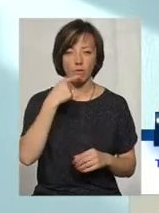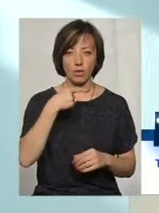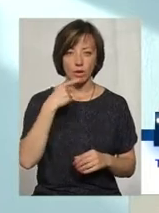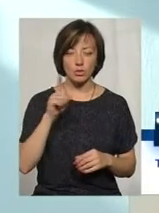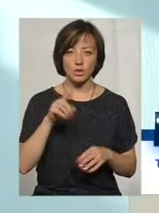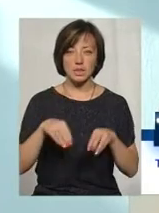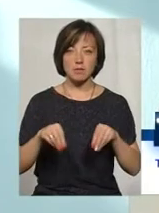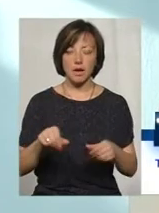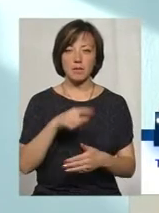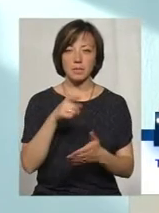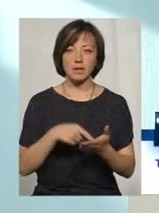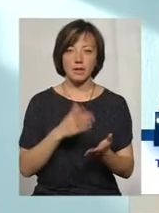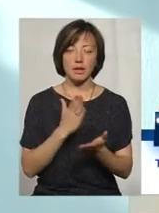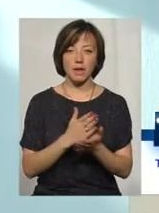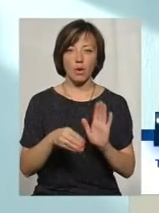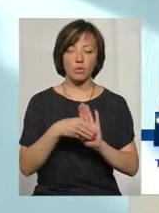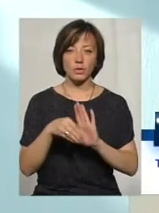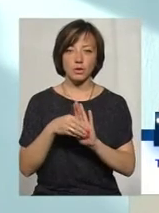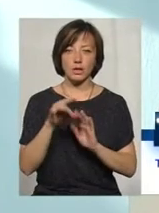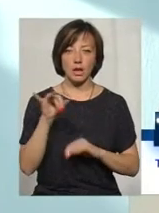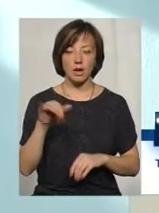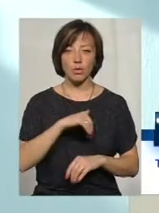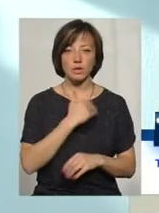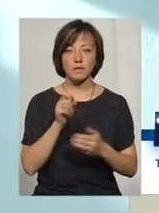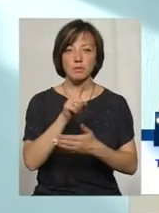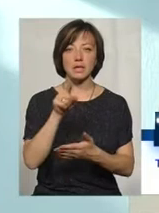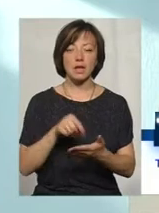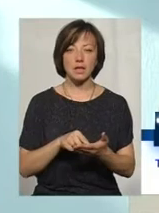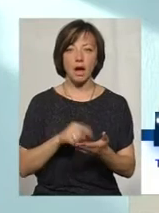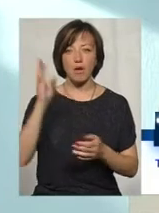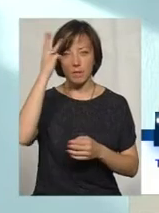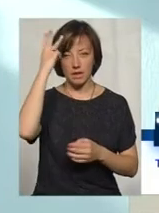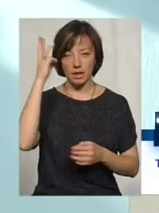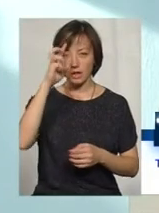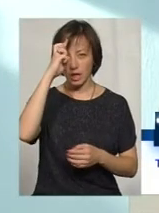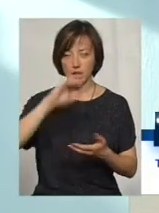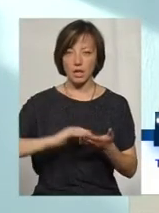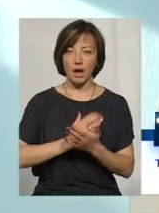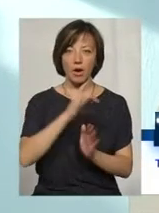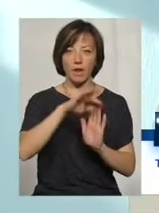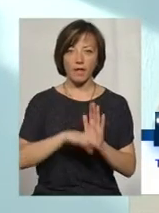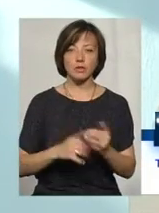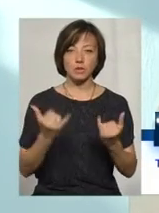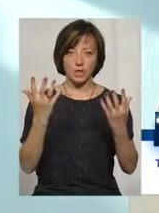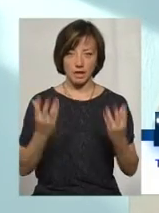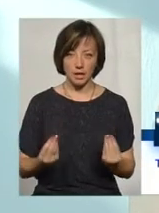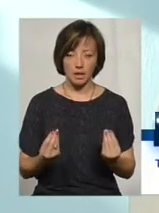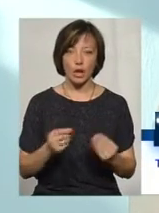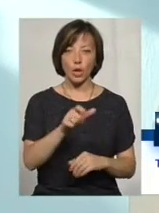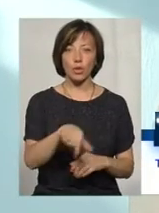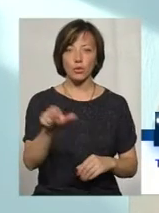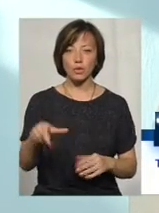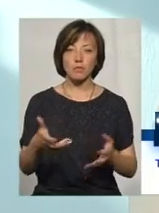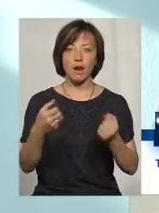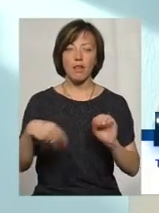Сідані Спені також є корупціонери. Я хотів би запитати, а в Хмельницькому держгеокадастрі на сьогоднішній день є люди, які